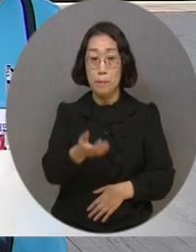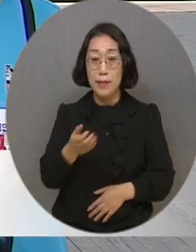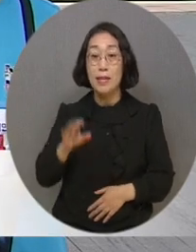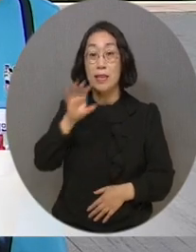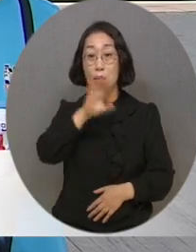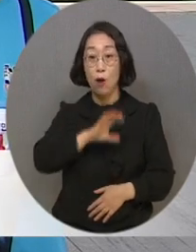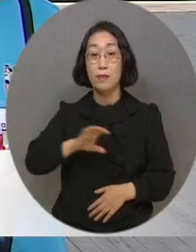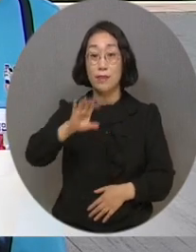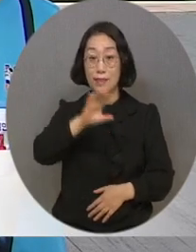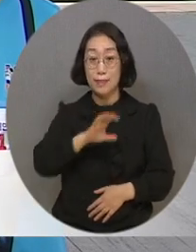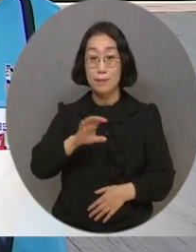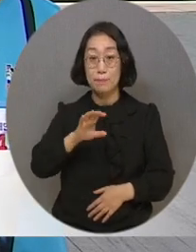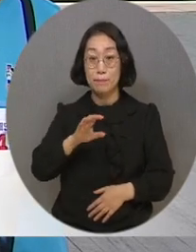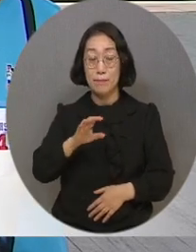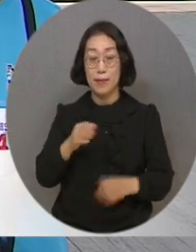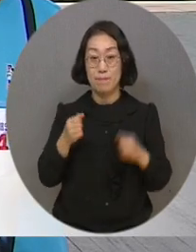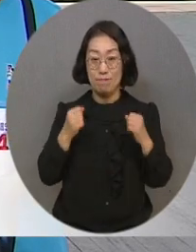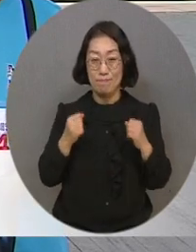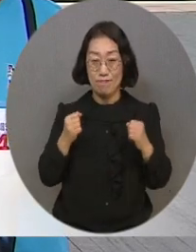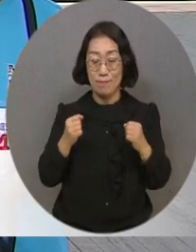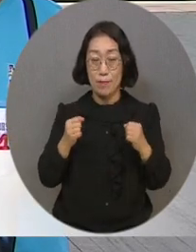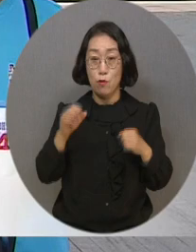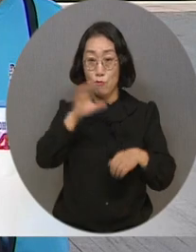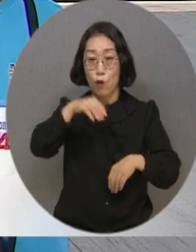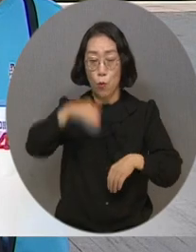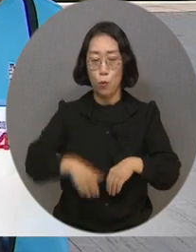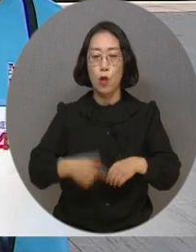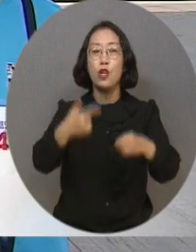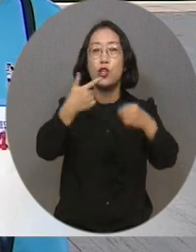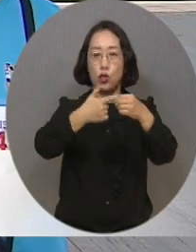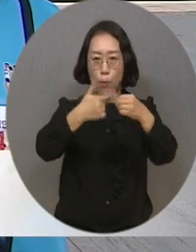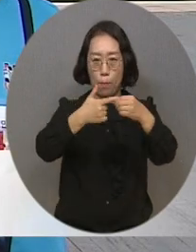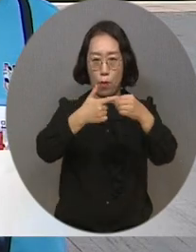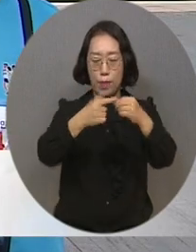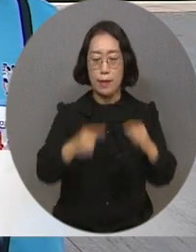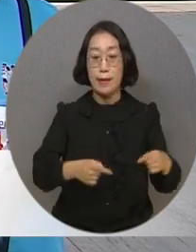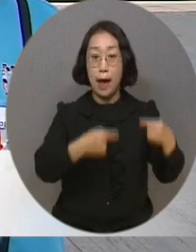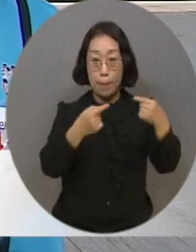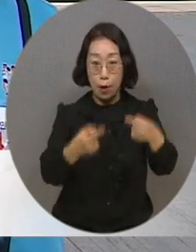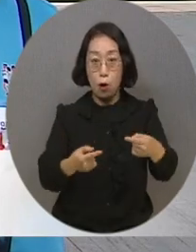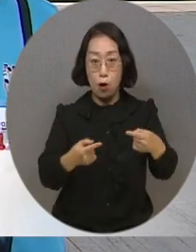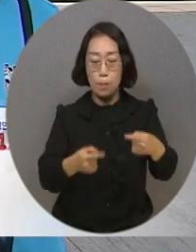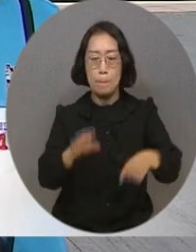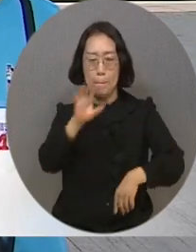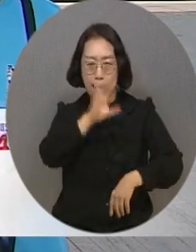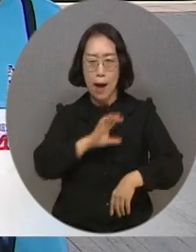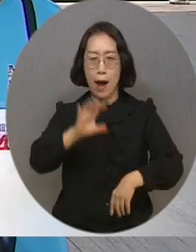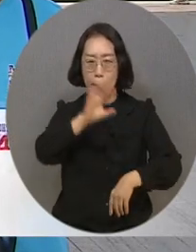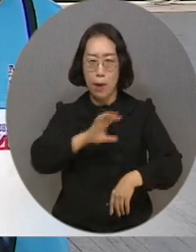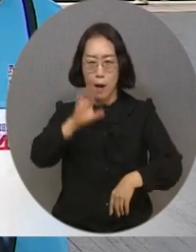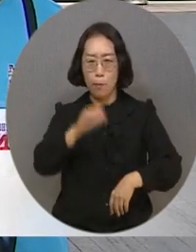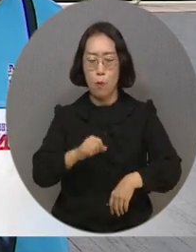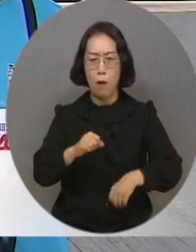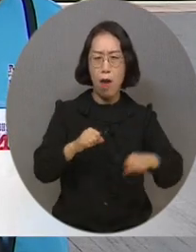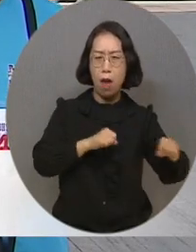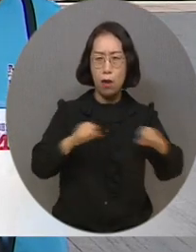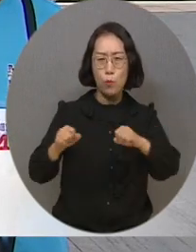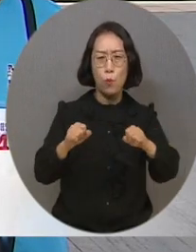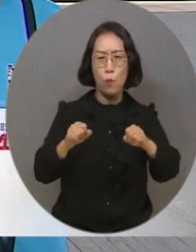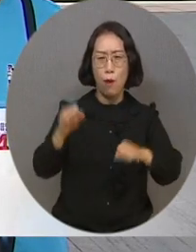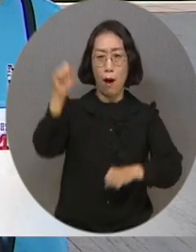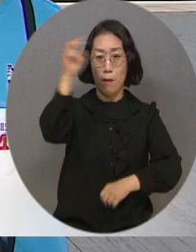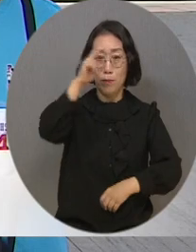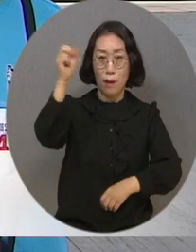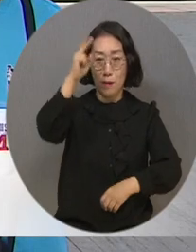선샤인 슈퍼 마라톤 연습하는데 6번을 참여를 하면서 돌발 행동을 많이 하니까